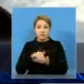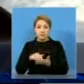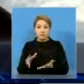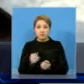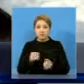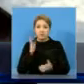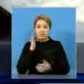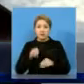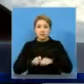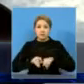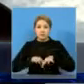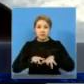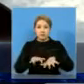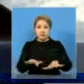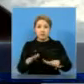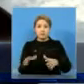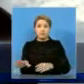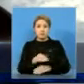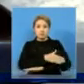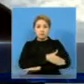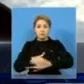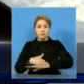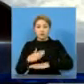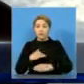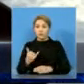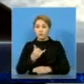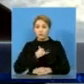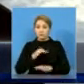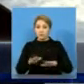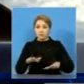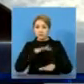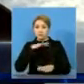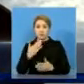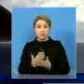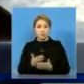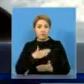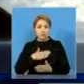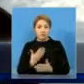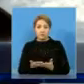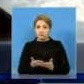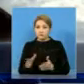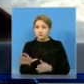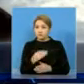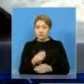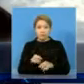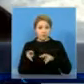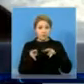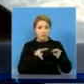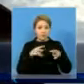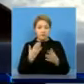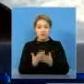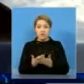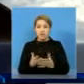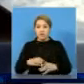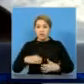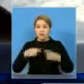разрывают пакеты, растаскивают отходы по всей улице. У нас здесь детей много, и они вынуждены за всем этим наблюдать. Это